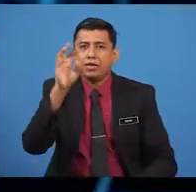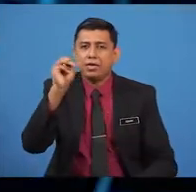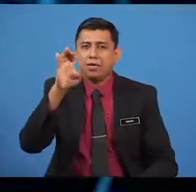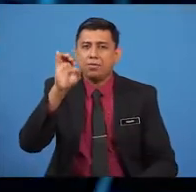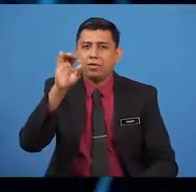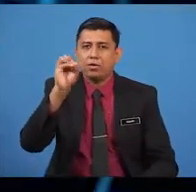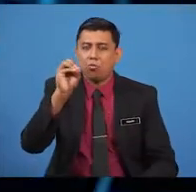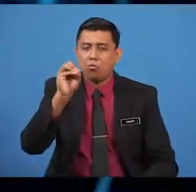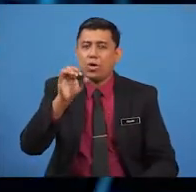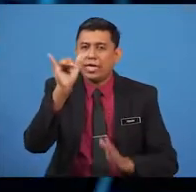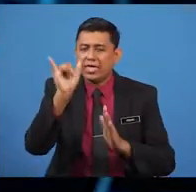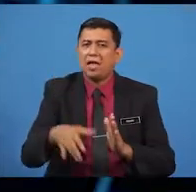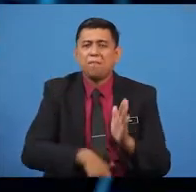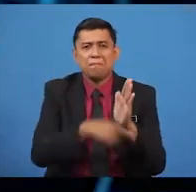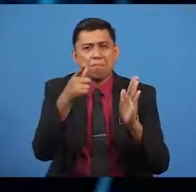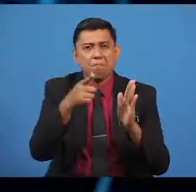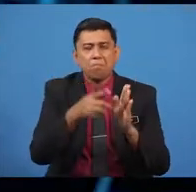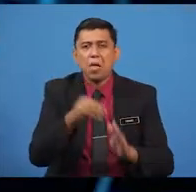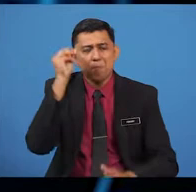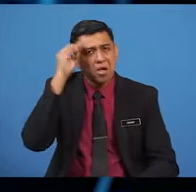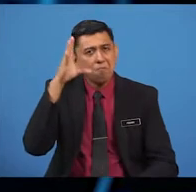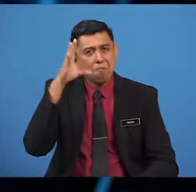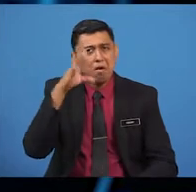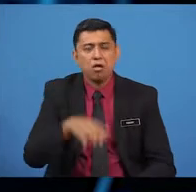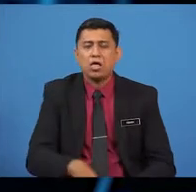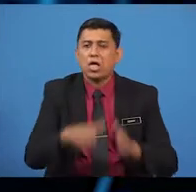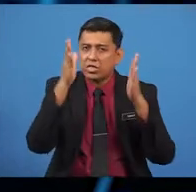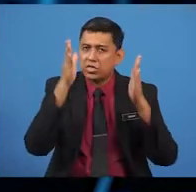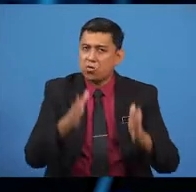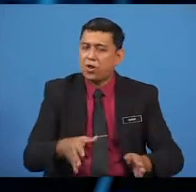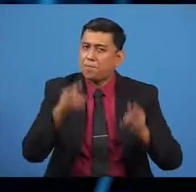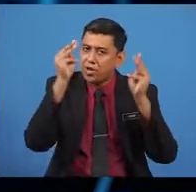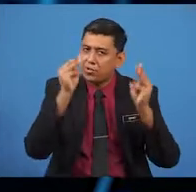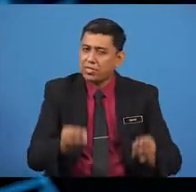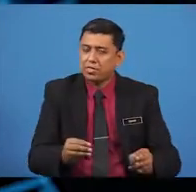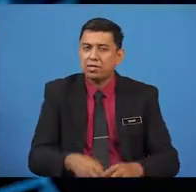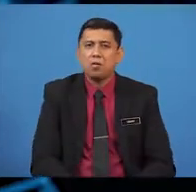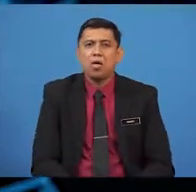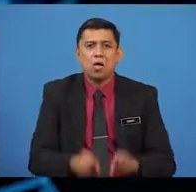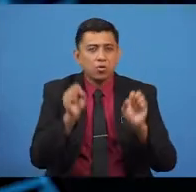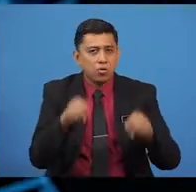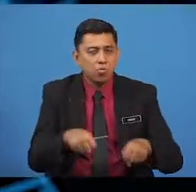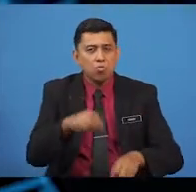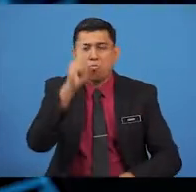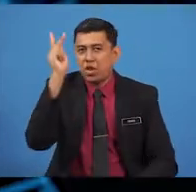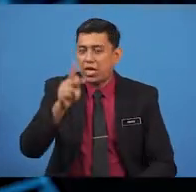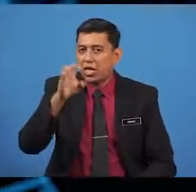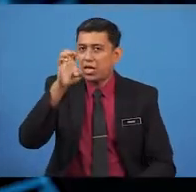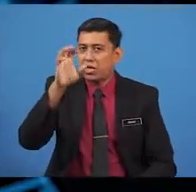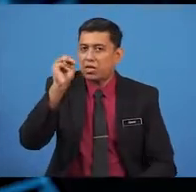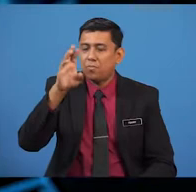ia mempunyai potensi untuk berkembang menjadi seorang manusia yang unik? Bolehkah embrio